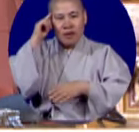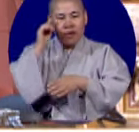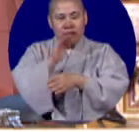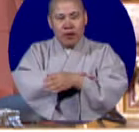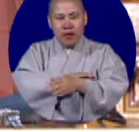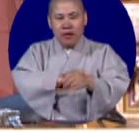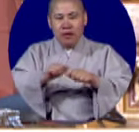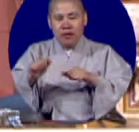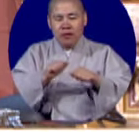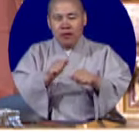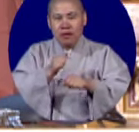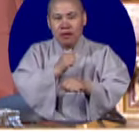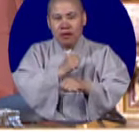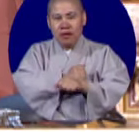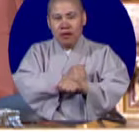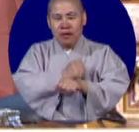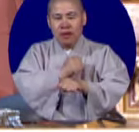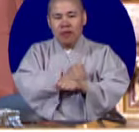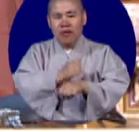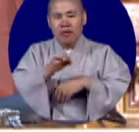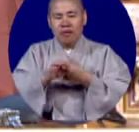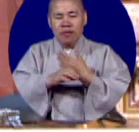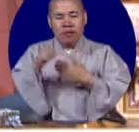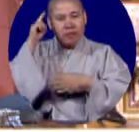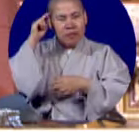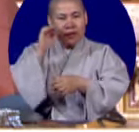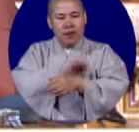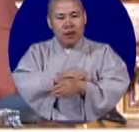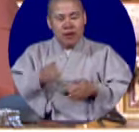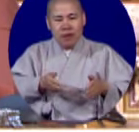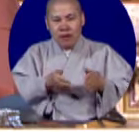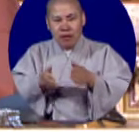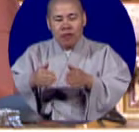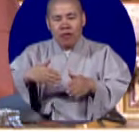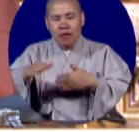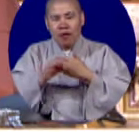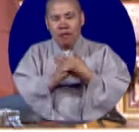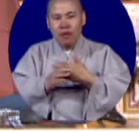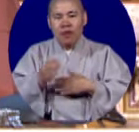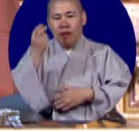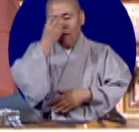반야를 실천한다라고 반야의 길로 딱 들면 관찰부터 해요.